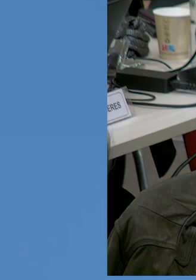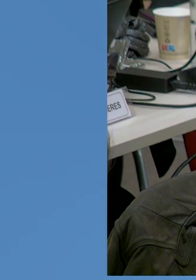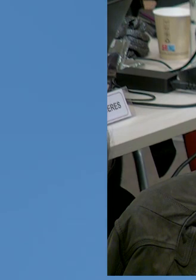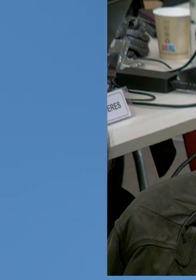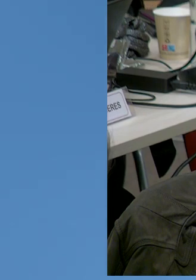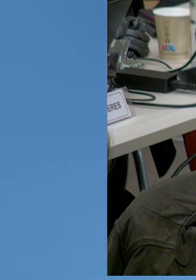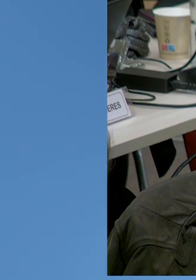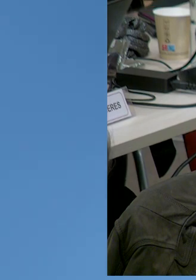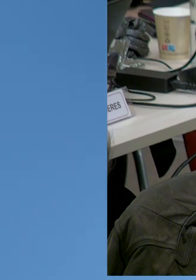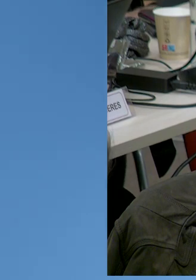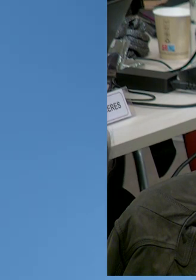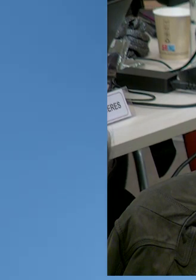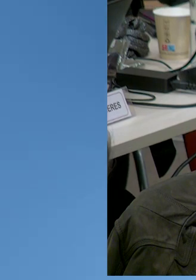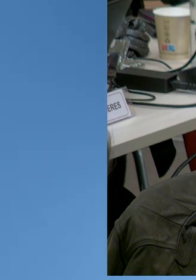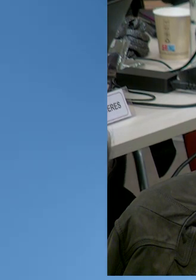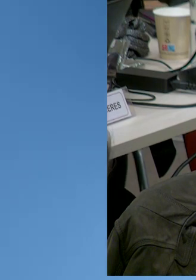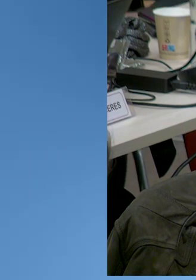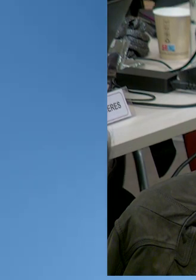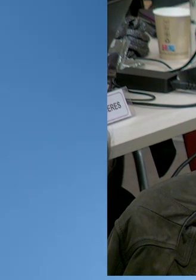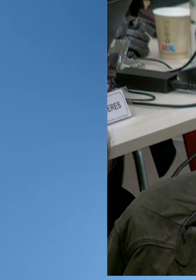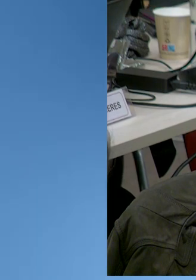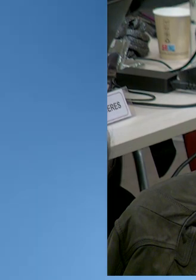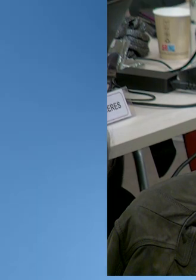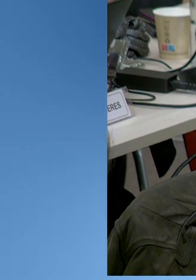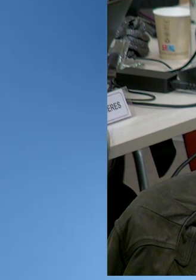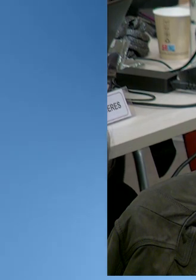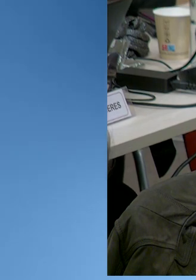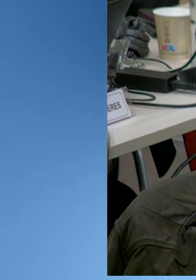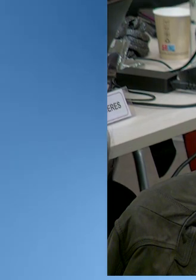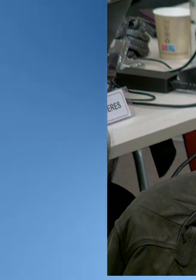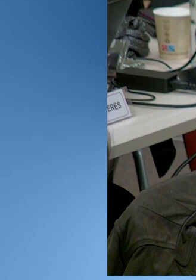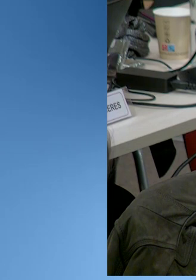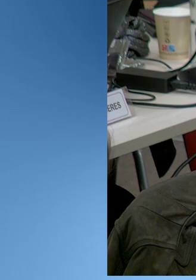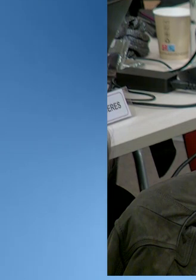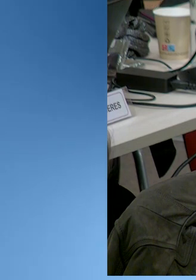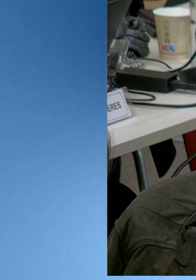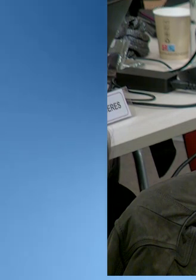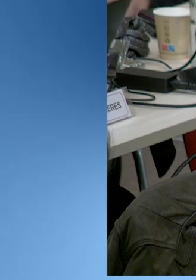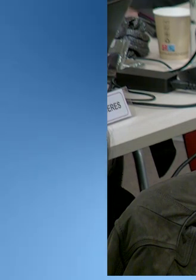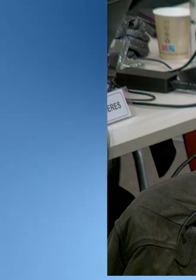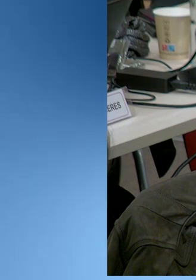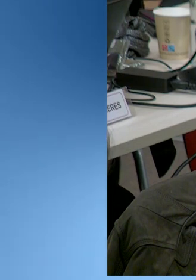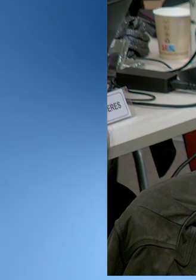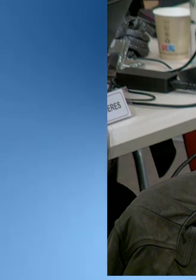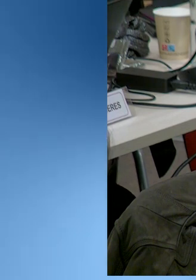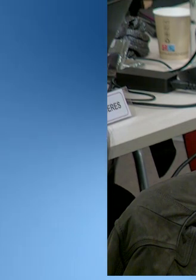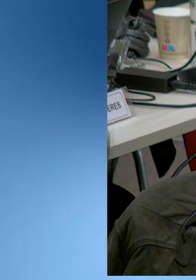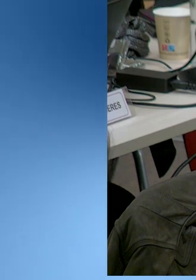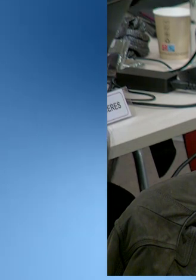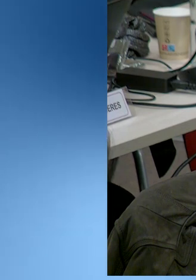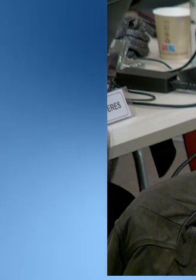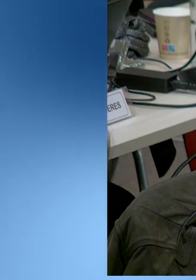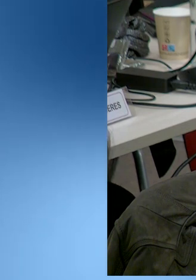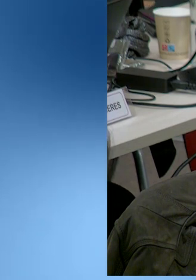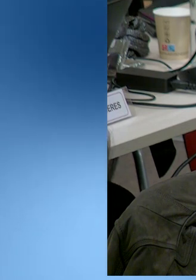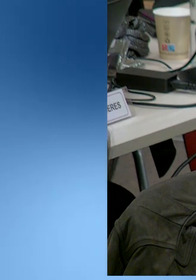effectivement si nous avons la possibilité de mieux anticiper ses retours de la part des partenaires de l'événement